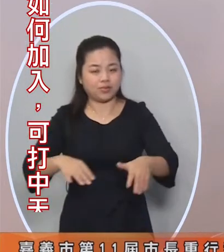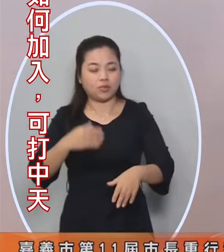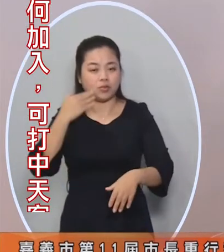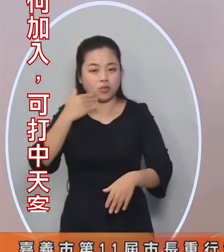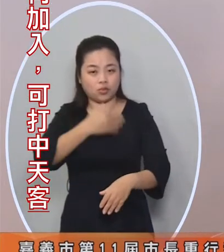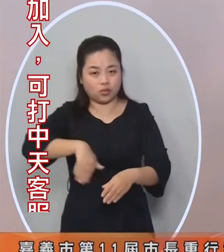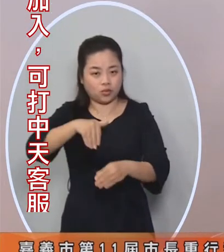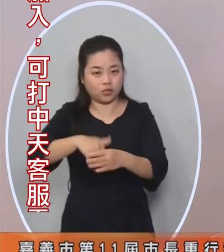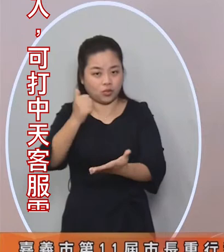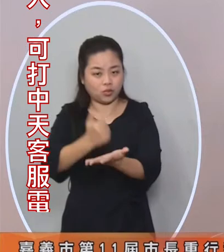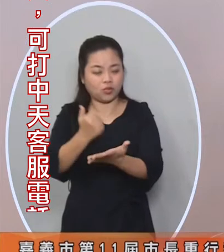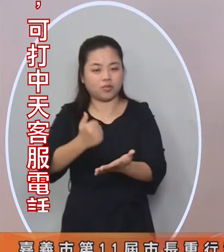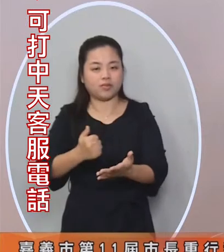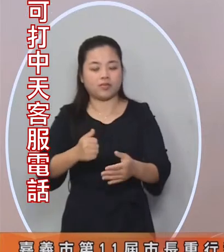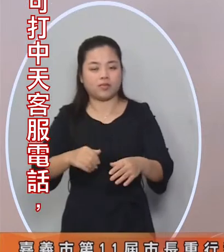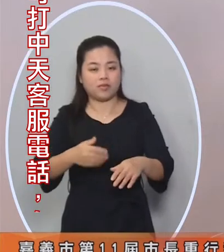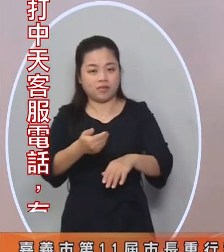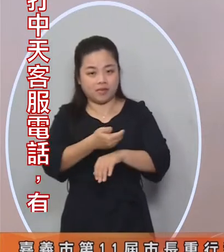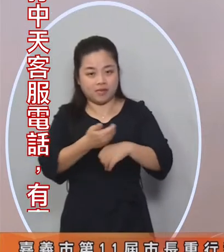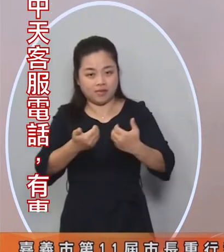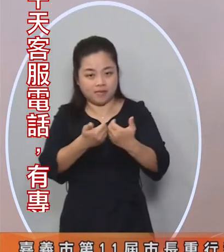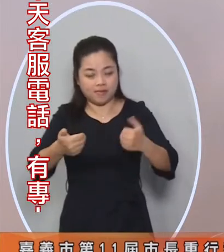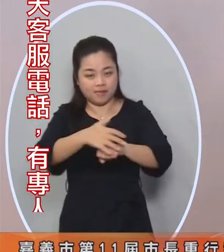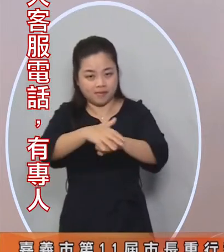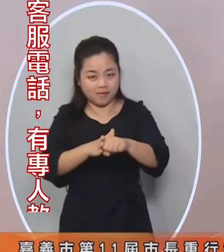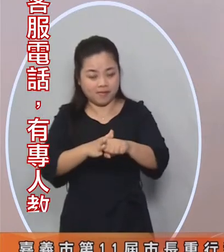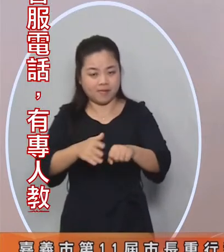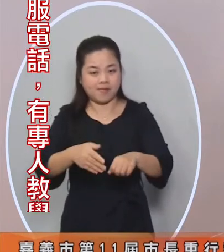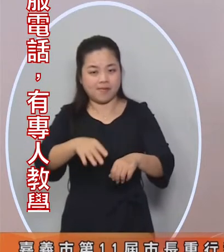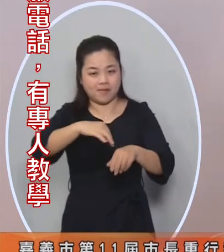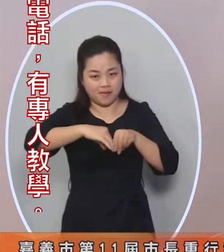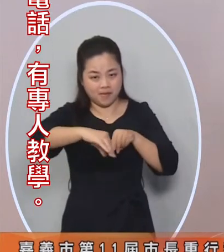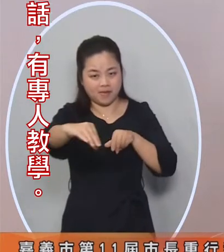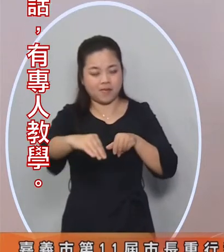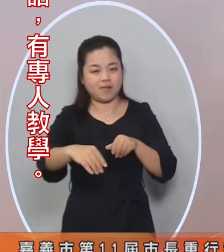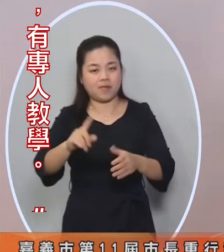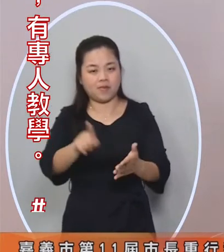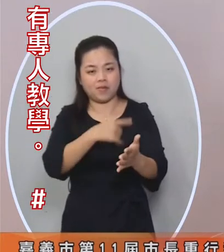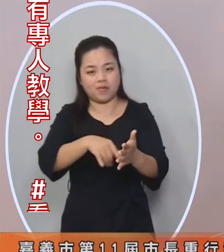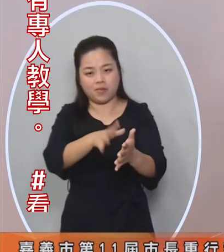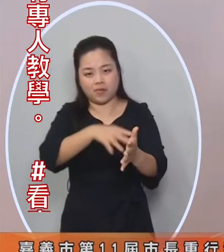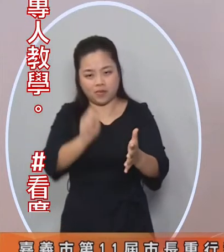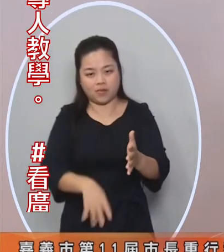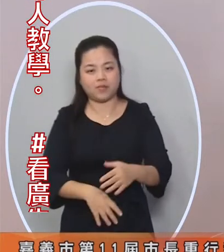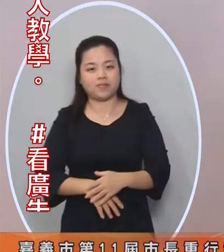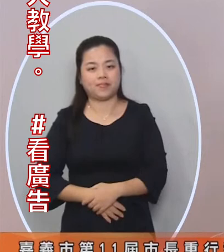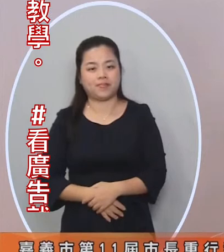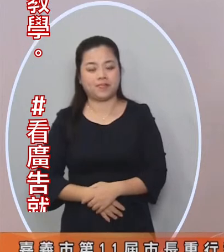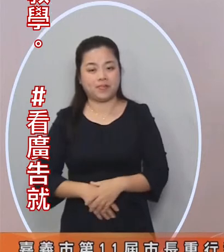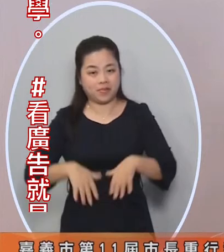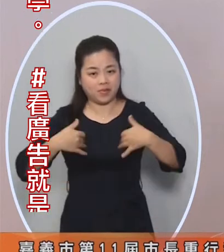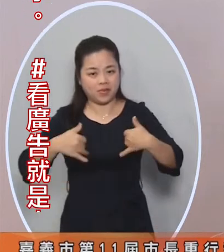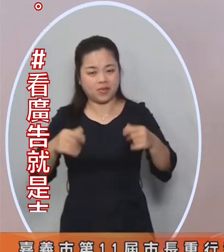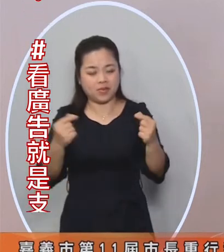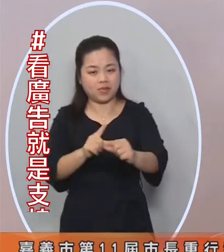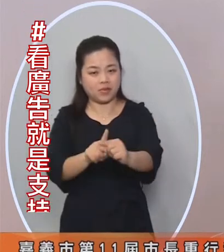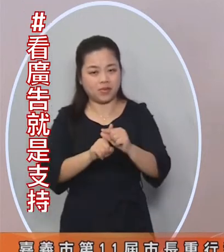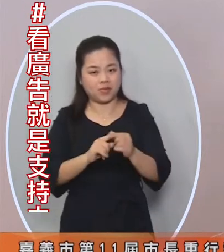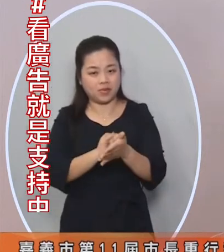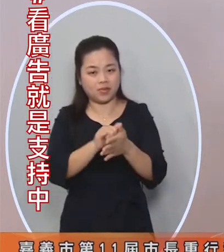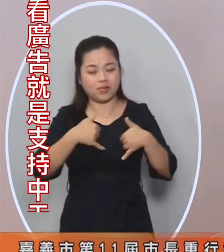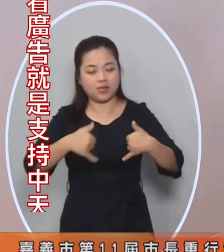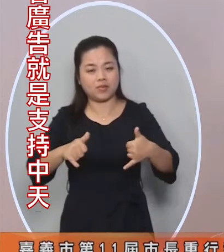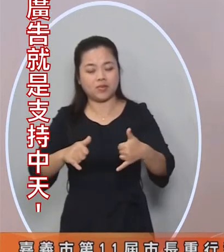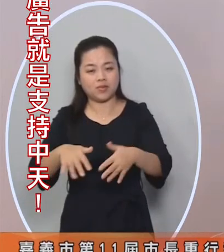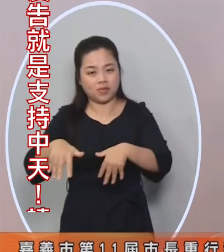生当选后将取消分隔岛，道路重新设计。嘉义市还有许多道路，如忠孝路、垂